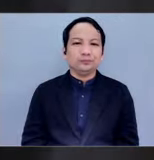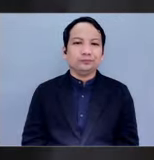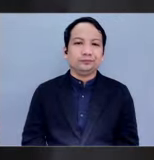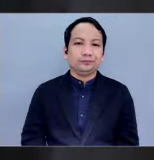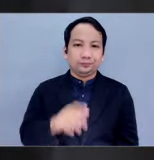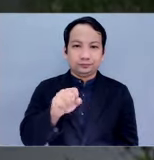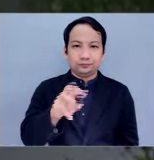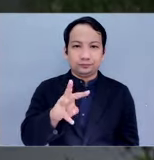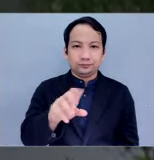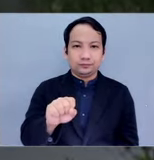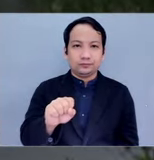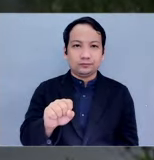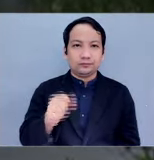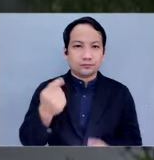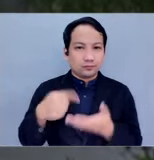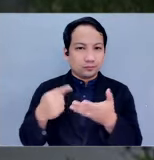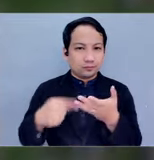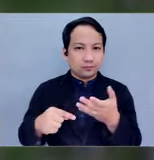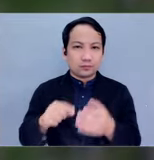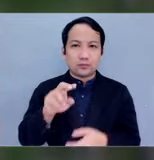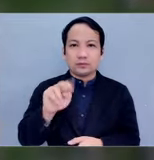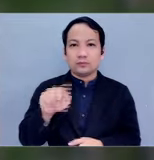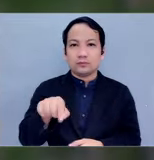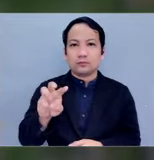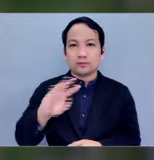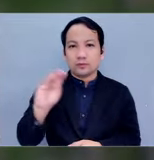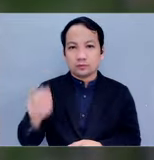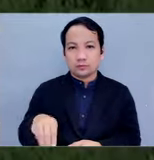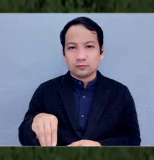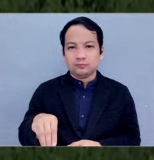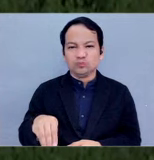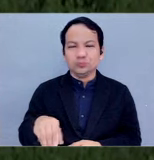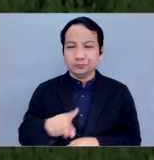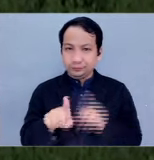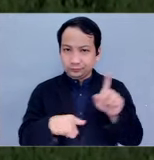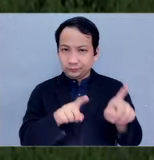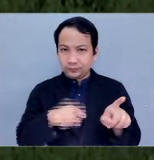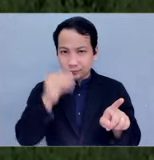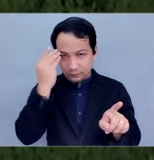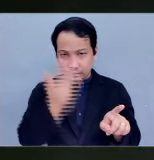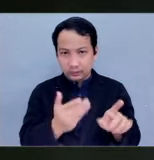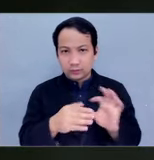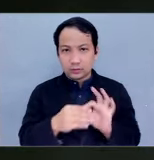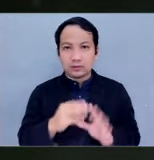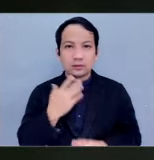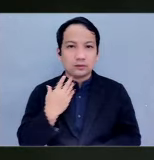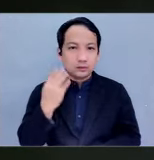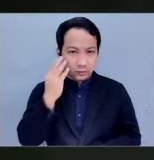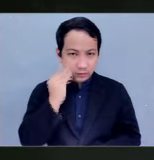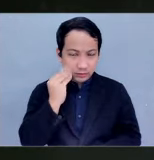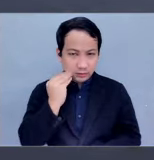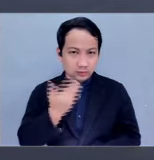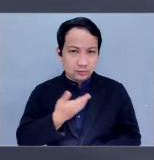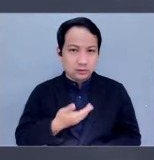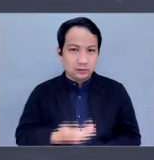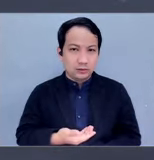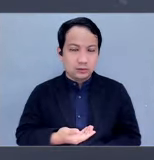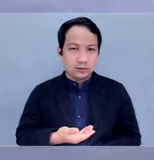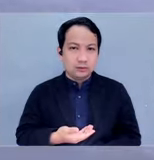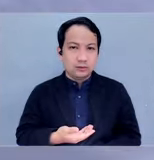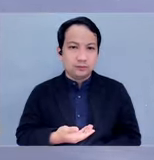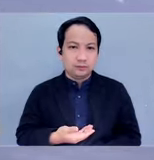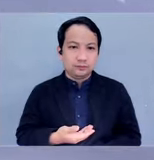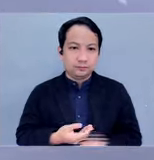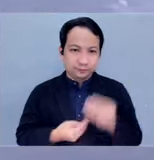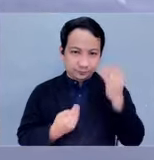survey, lumabas na 12.6% ng mga tinanong ang nagsabing nakaranas sila ng involuntary hunger o gutom.